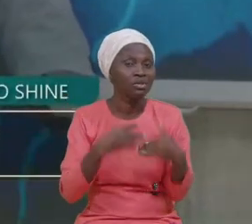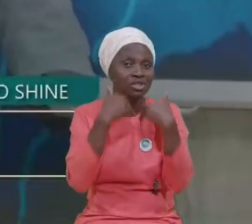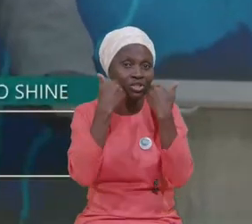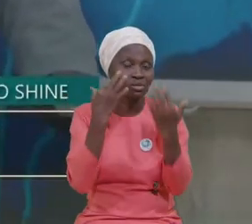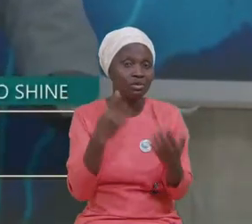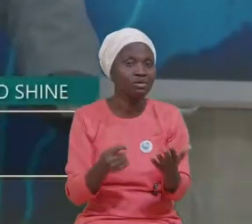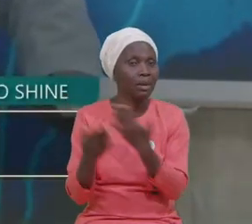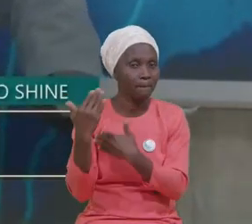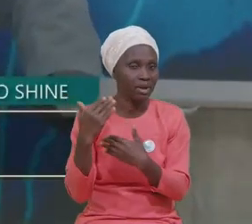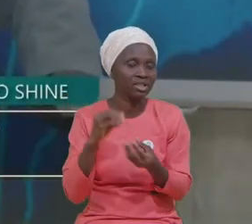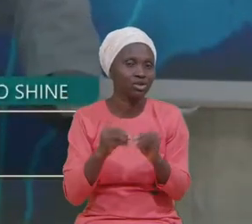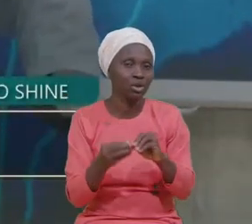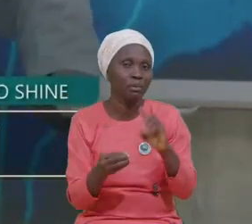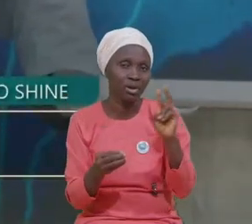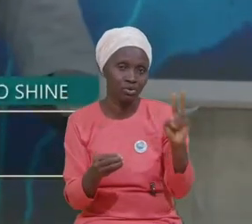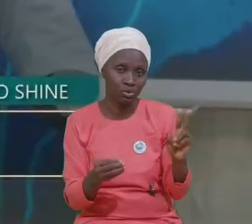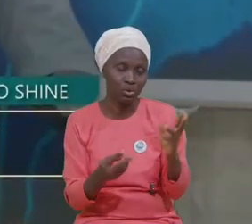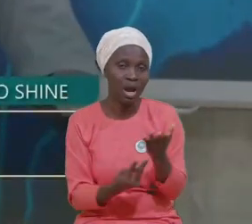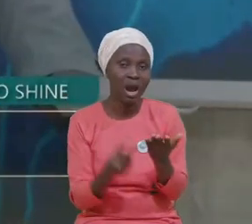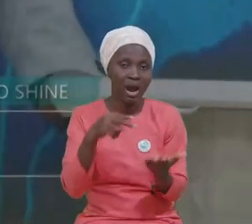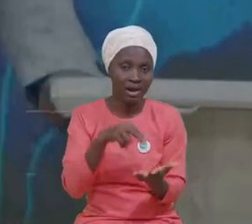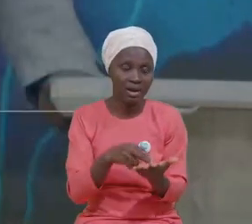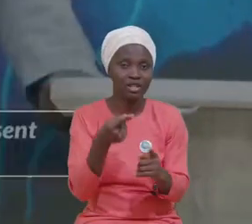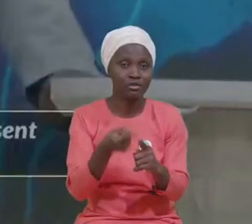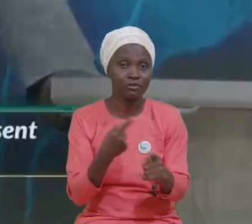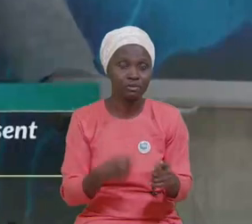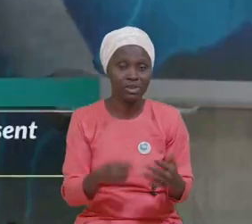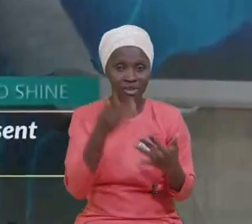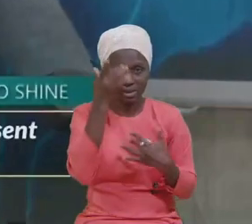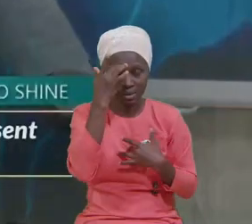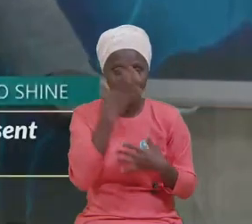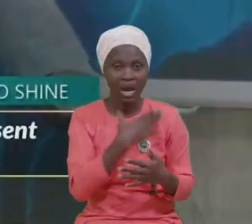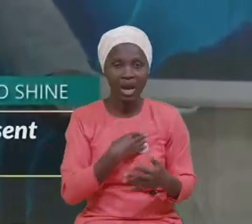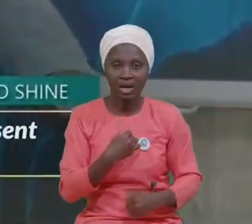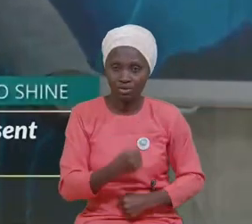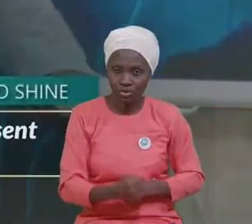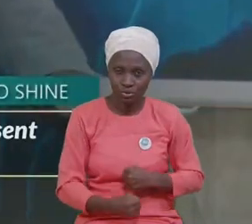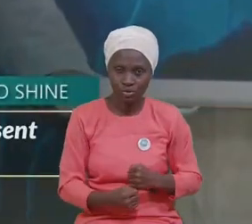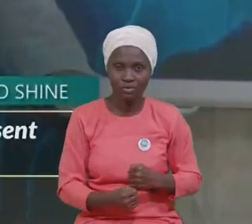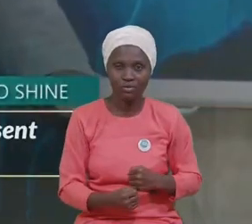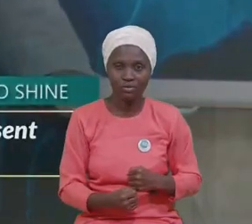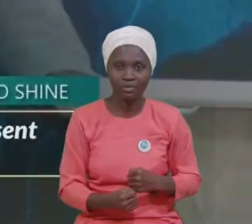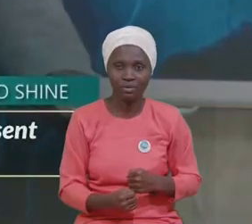passé. Deuxième élément, se lever de la maladie et de la souffrance